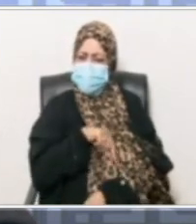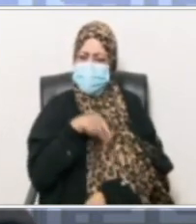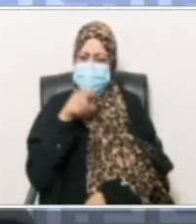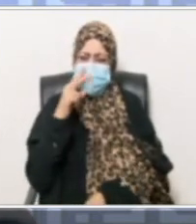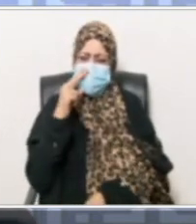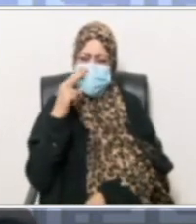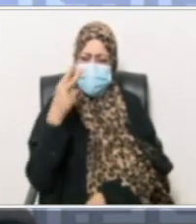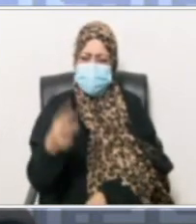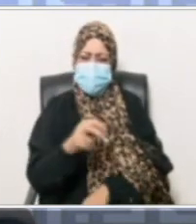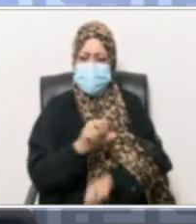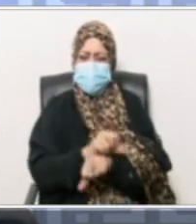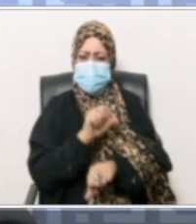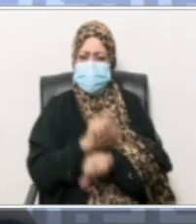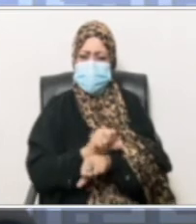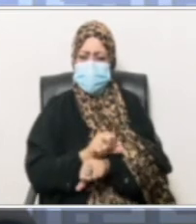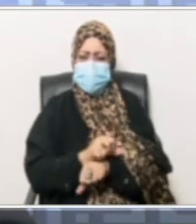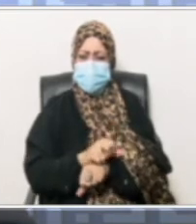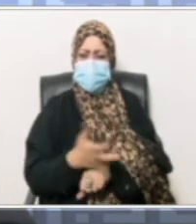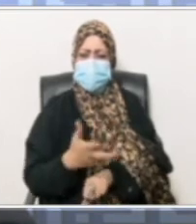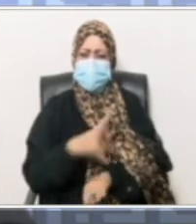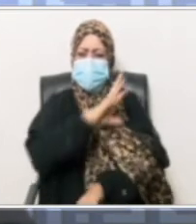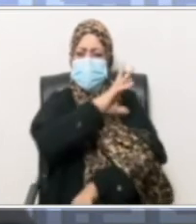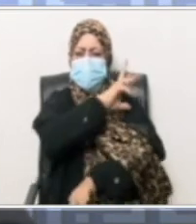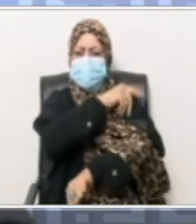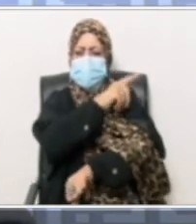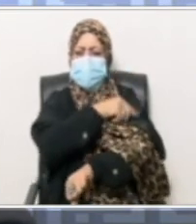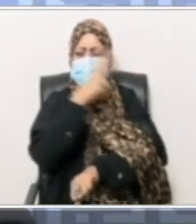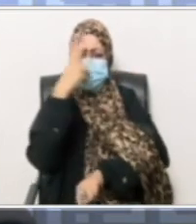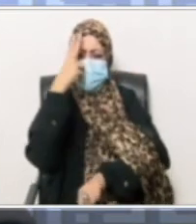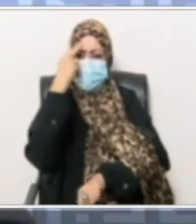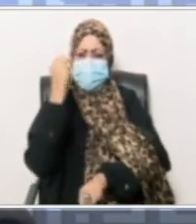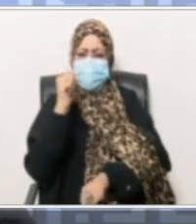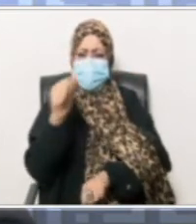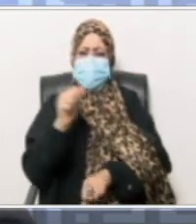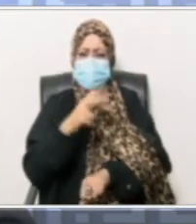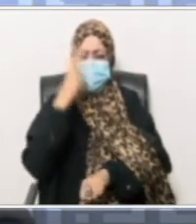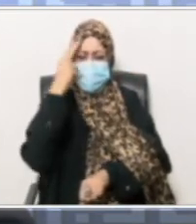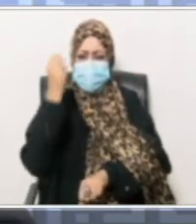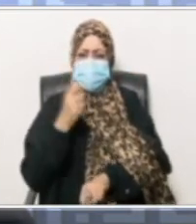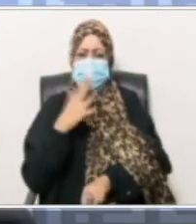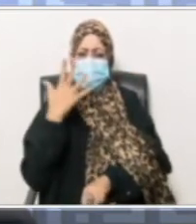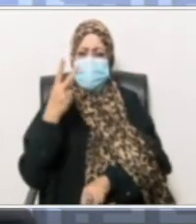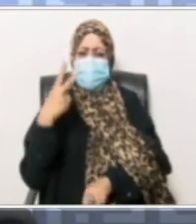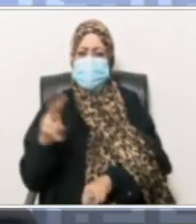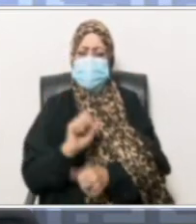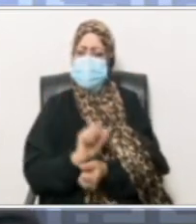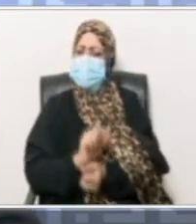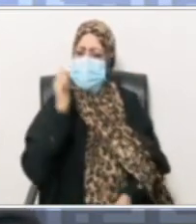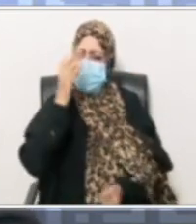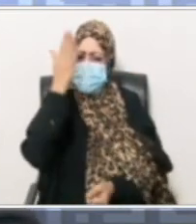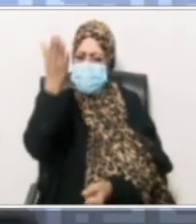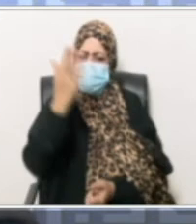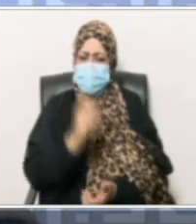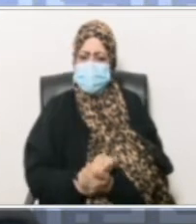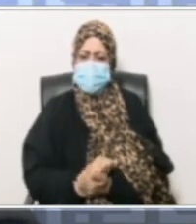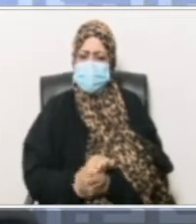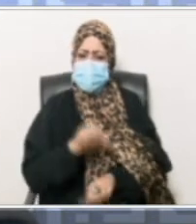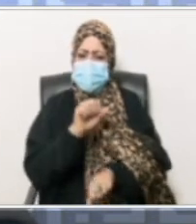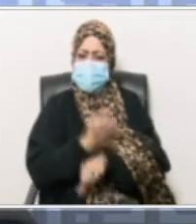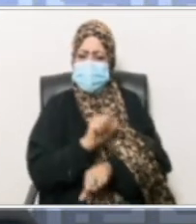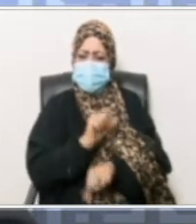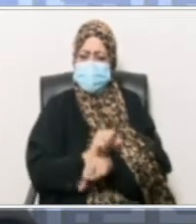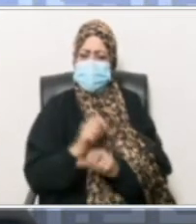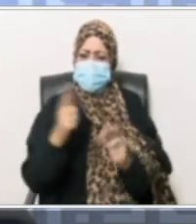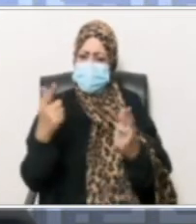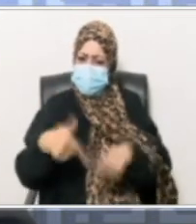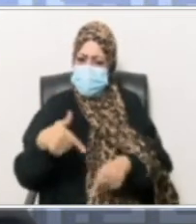عند اليهود في إسرائيل 25 سنة وطلقوه، والسجين معارض لهم وقيادي، وبعد